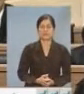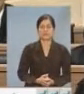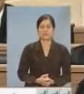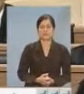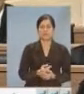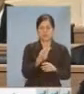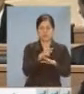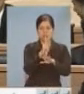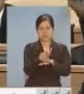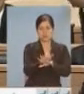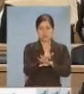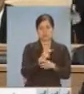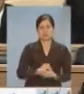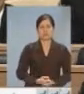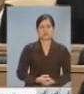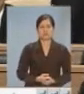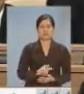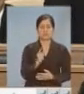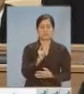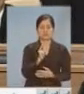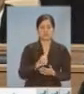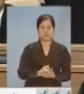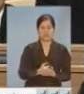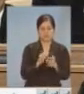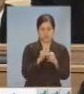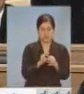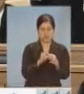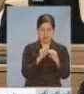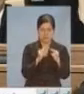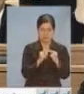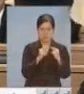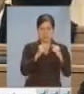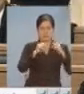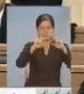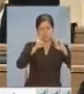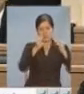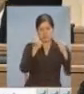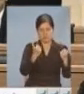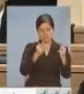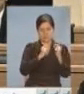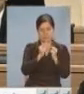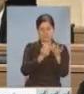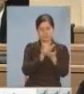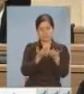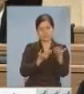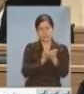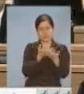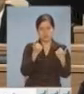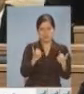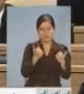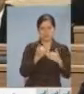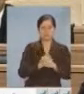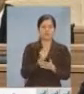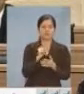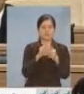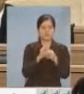ท่านประธานครับอันที่จริงในการพูดคุยในวันนี้นะครับที่มาพูดในสภาวันนี้นั้นเป็น